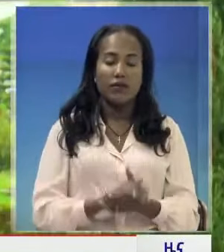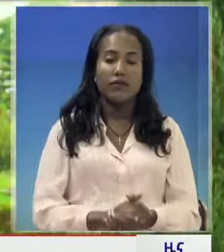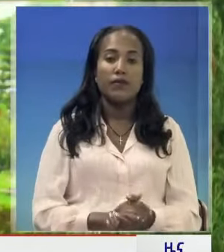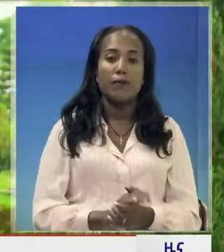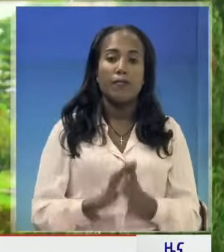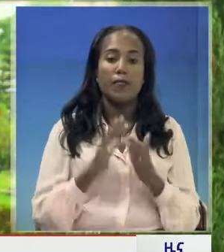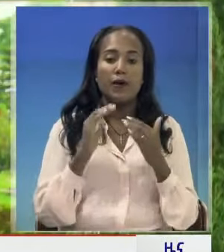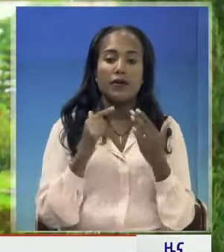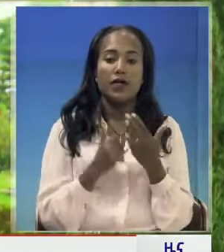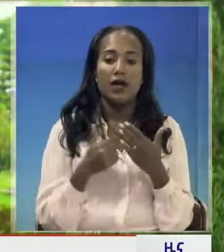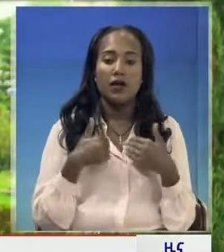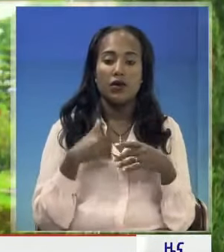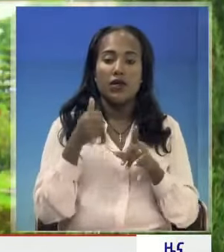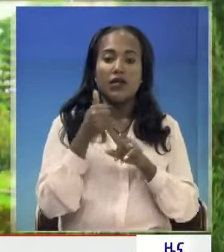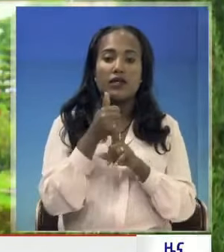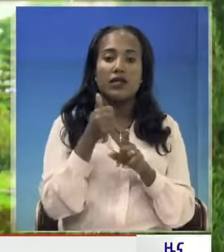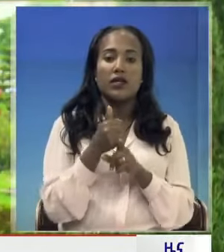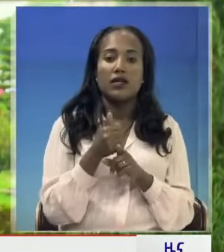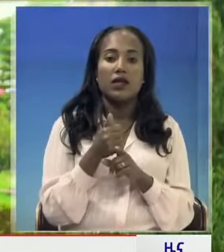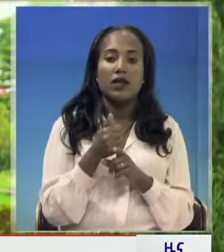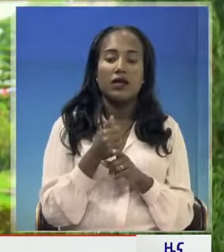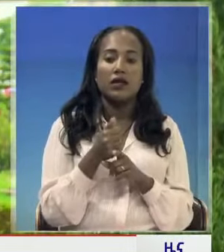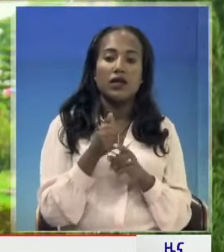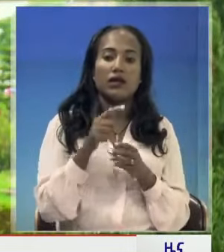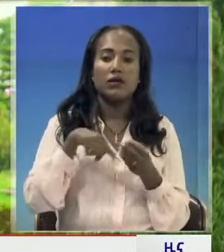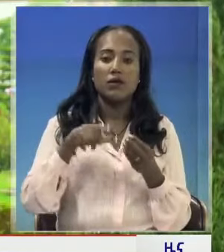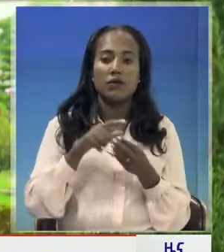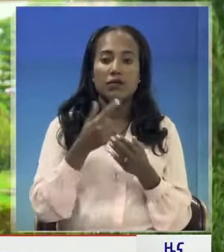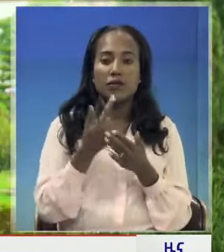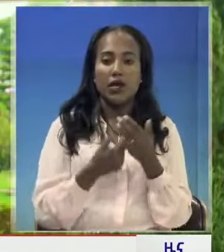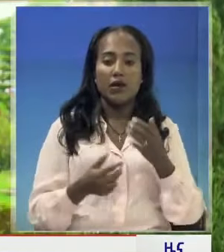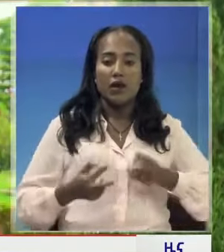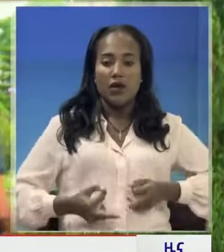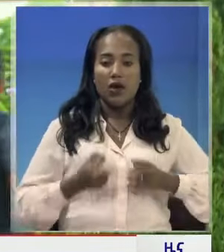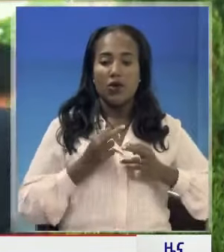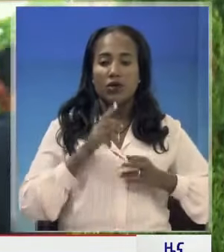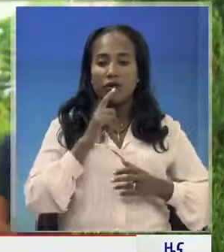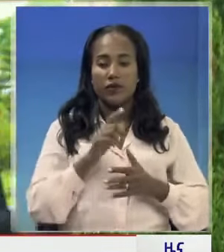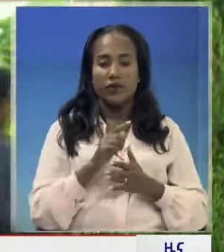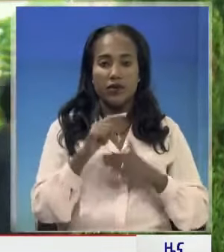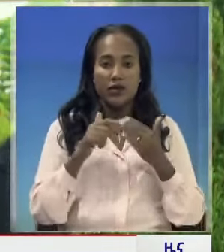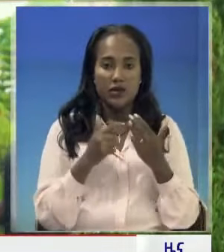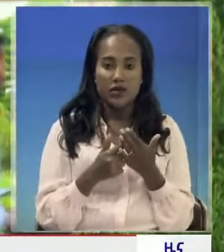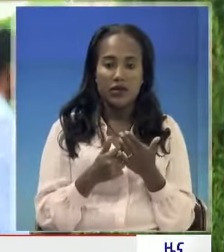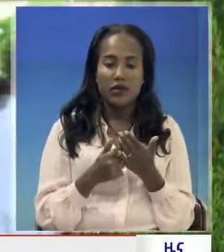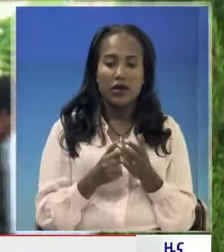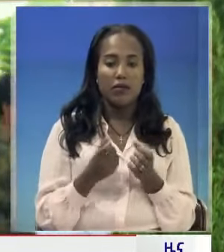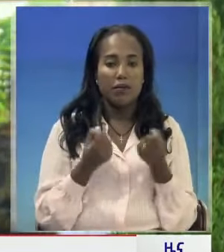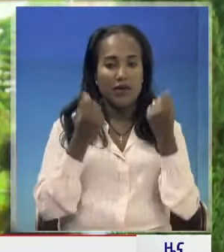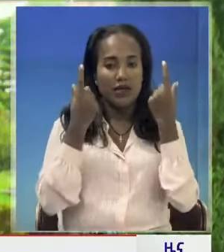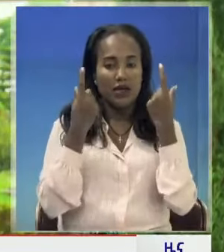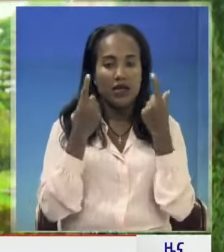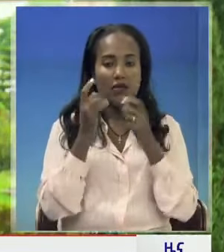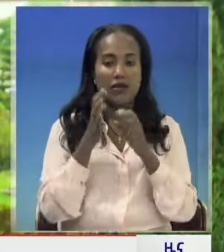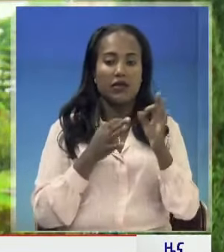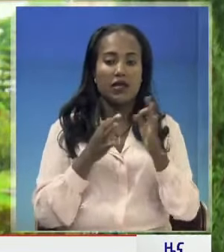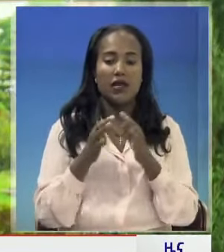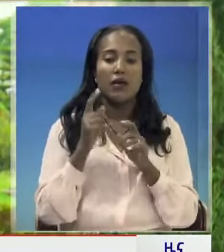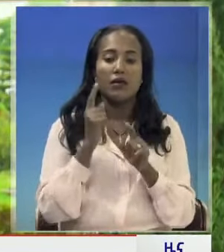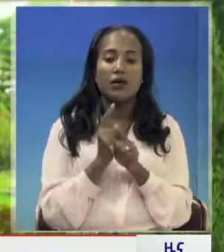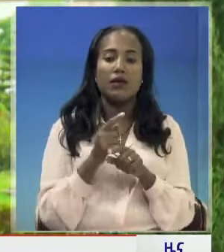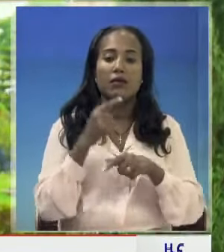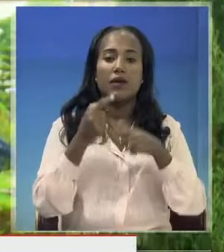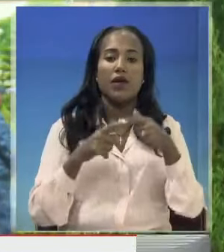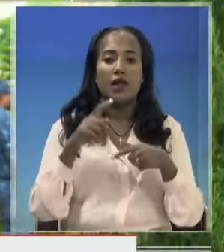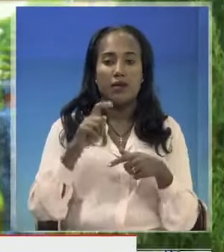አስገንዝበዋል። አሁን እዚያ ያለው ትግል የሪጅም ለውጥ አይደለም፣ እዚያ የህልውና ነው። ስለዚህ ይችን ማስገንዘብና ማስረዳት ላይ